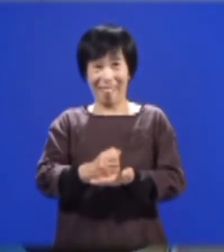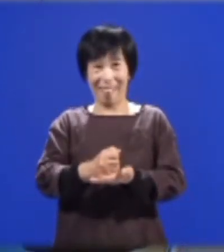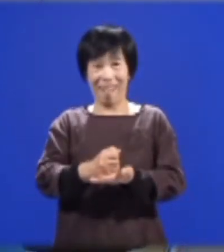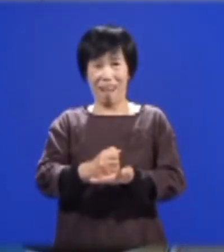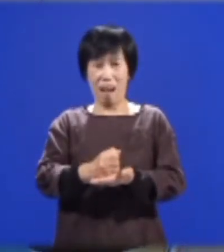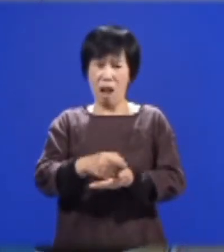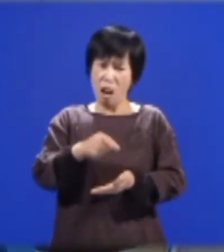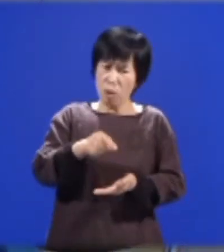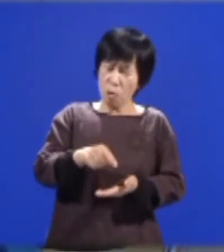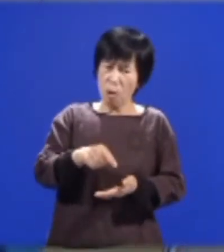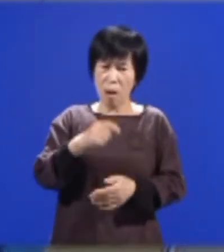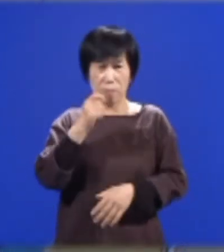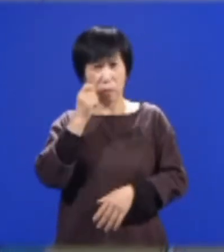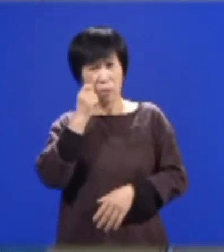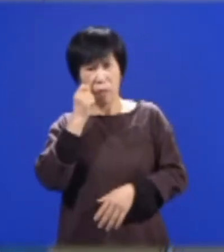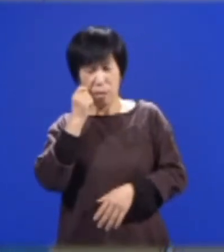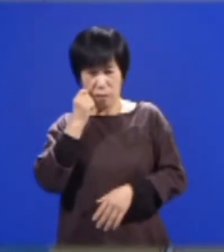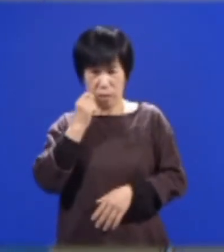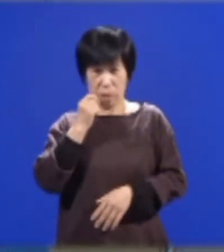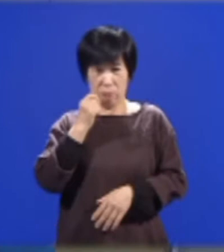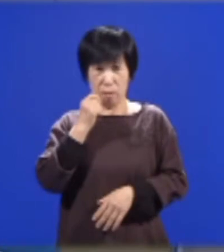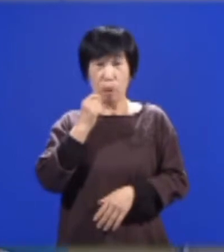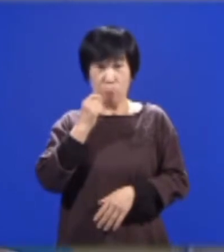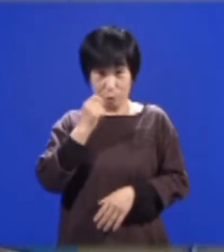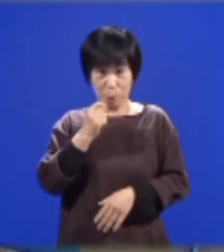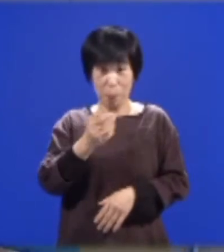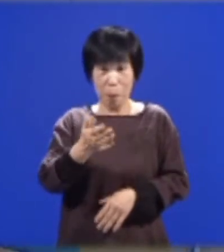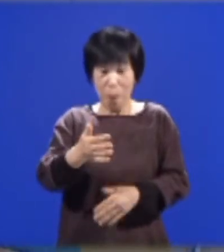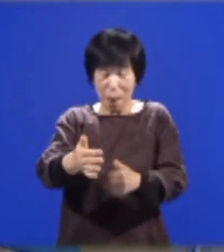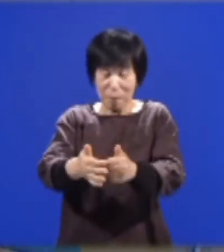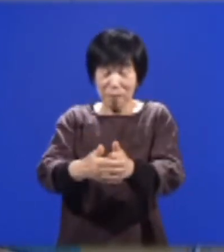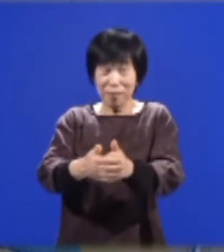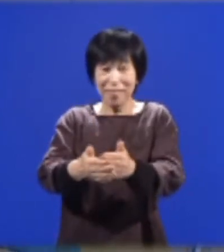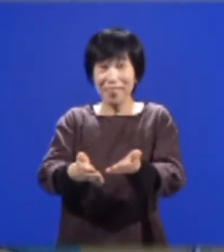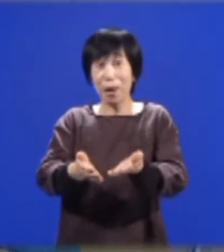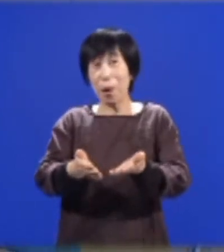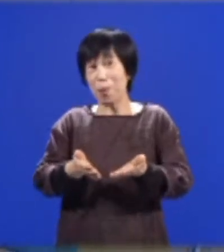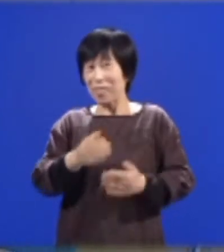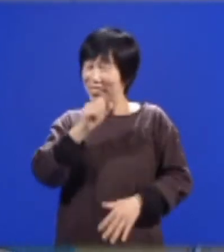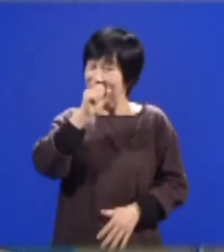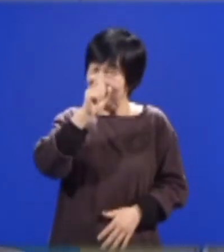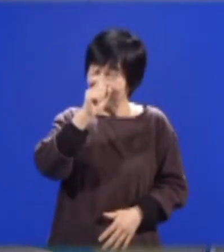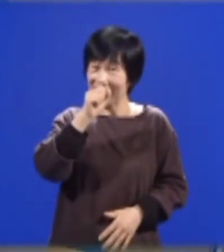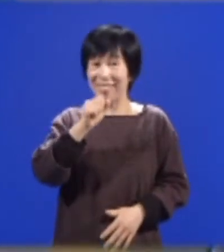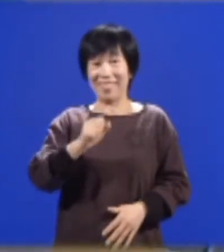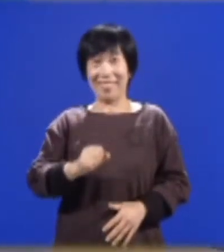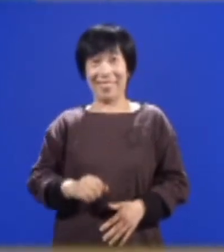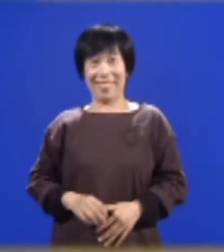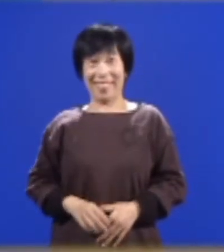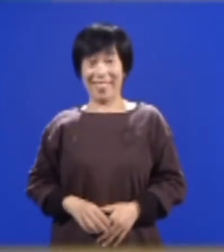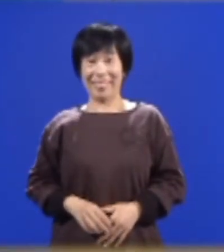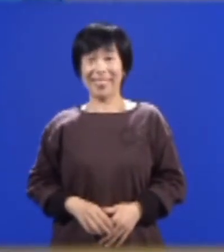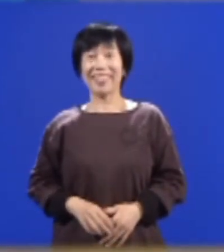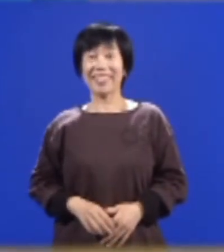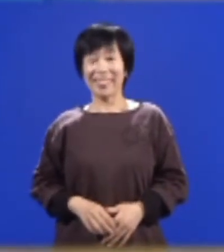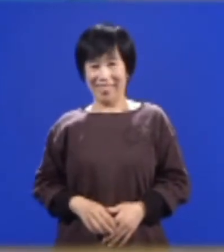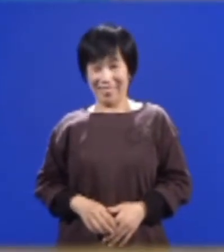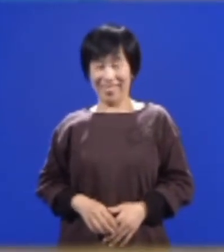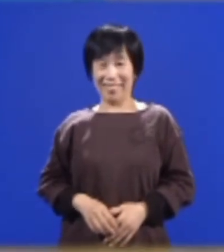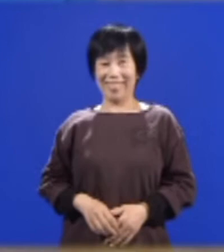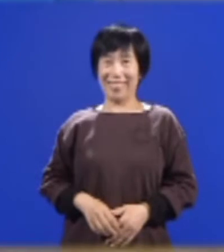ー 結構難しかったです。この最後の組み立てが難しかったです。でも助けてもらってできました よか